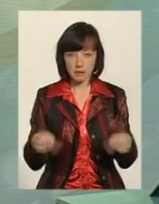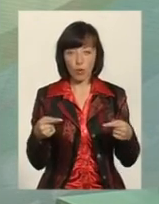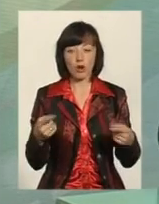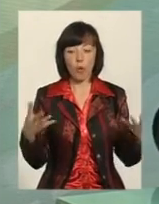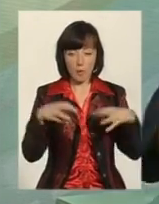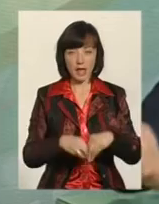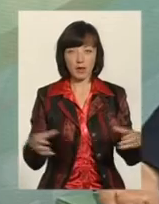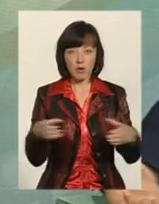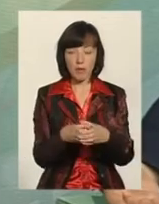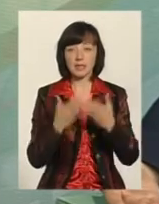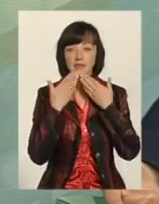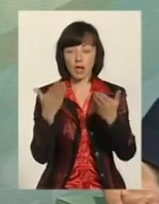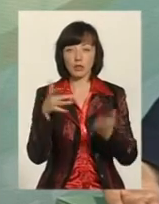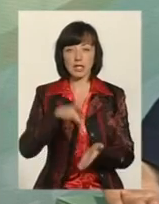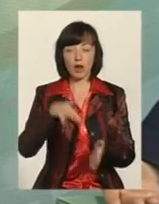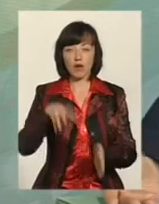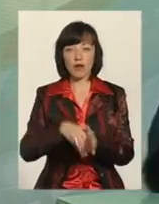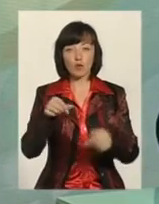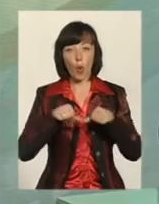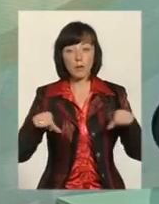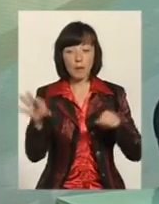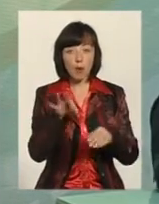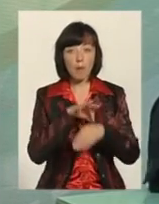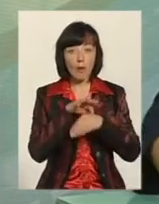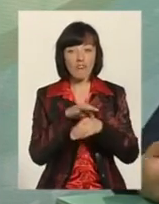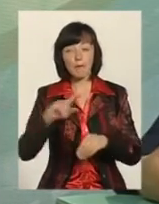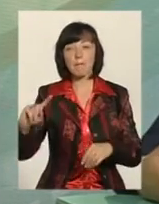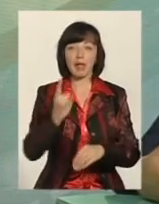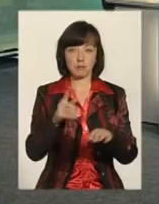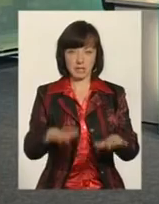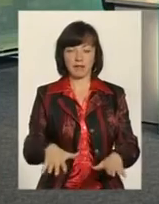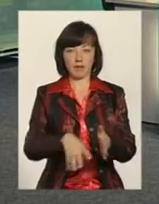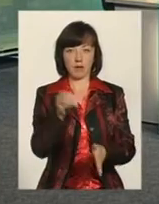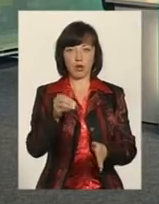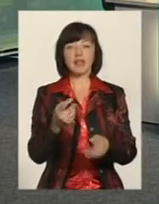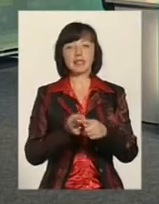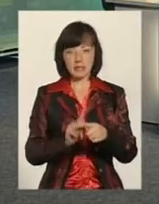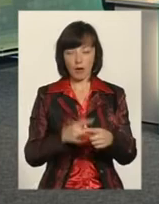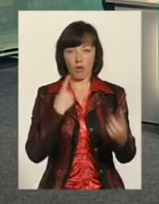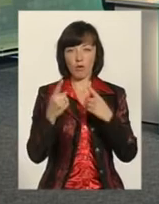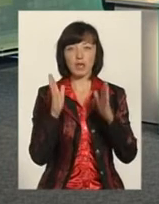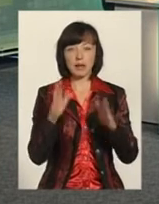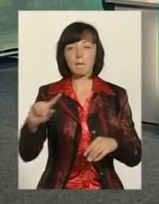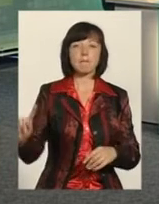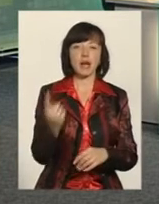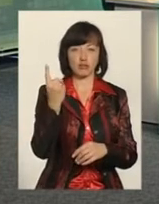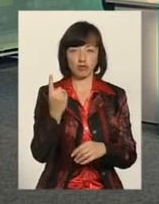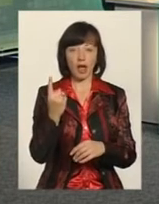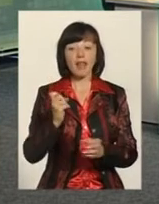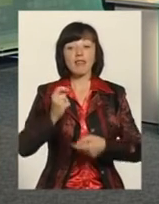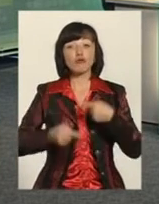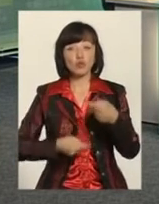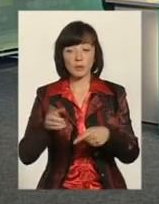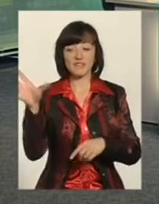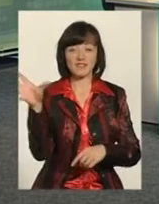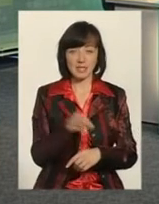об'єднану громаду і звертається до Центральної виборчої комісії про проведення там перших місцевих виборів. Це мова йде тільки про перші. Тобто наступні